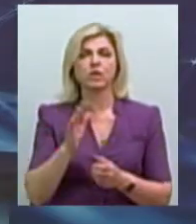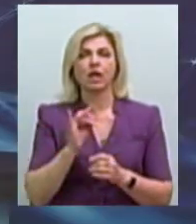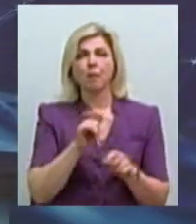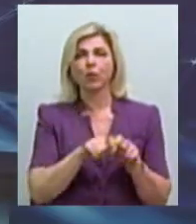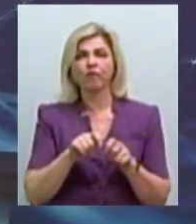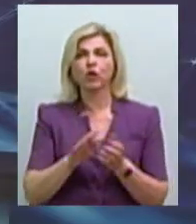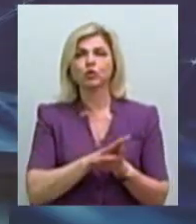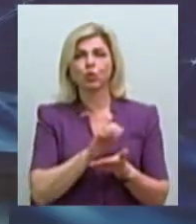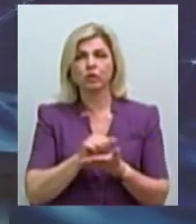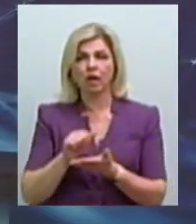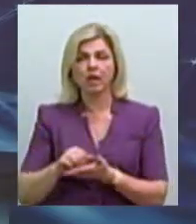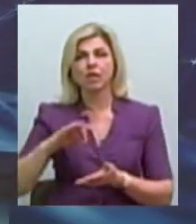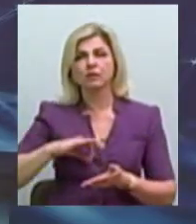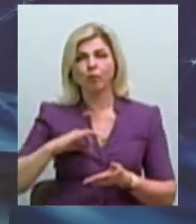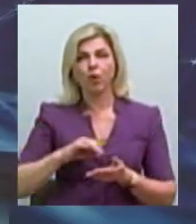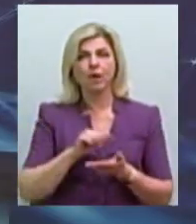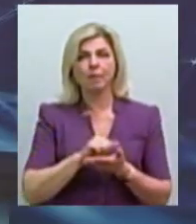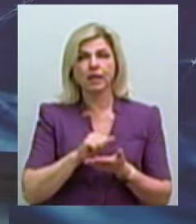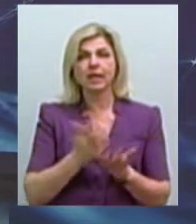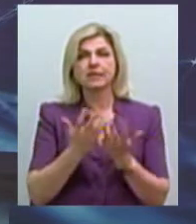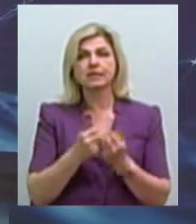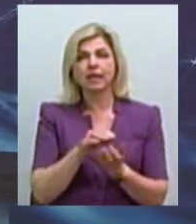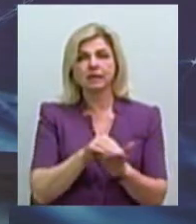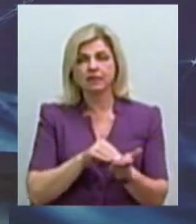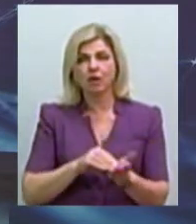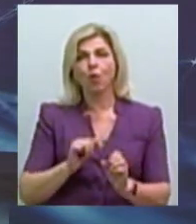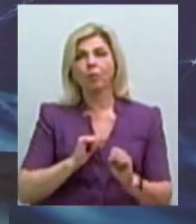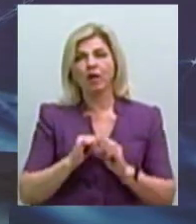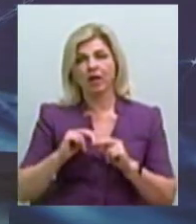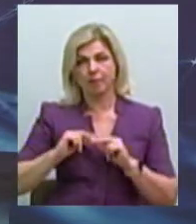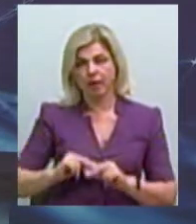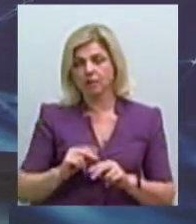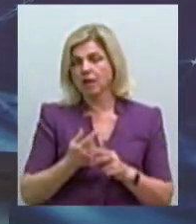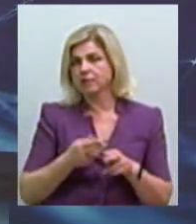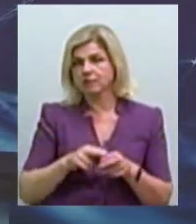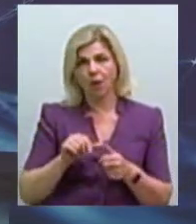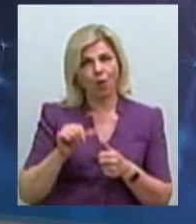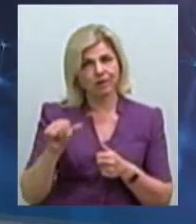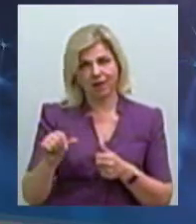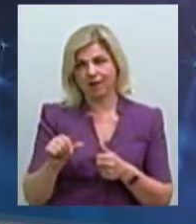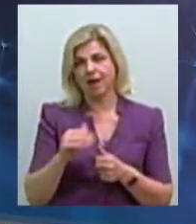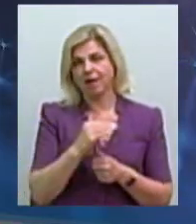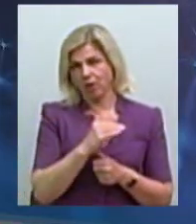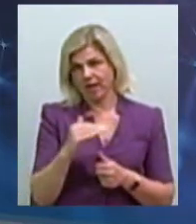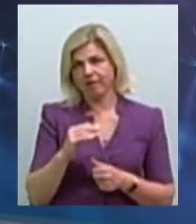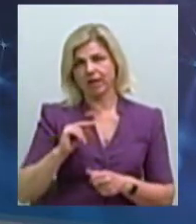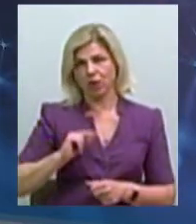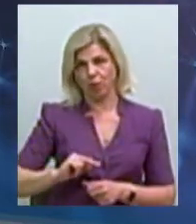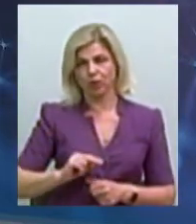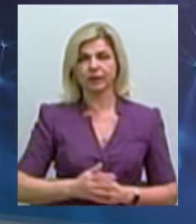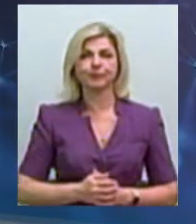інформації, користуються матеріалами статистики, управління праці, тобто дуже... Це окремий пласт роботи. Там береться до